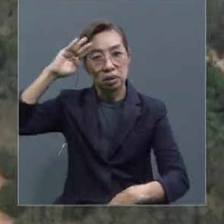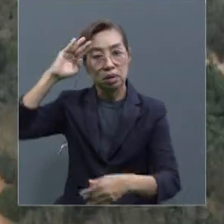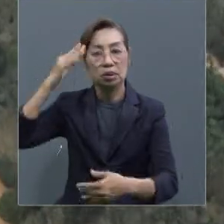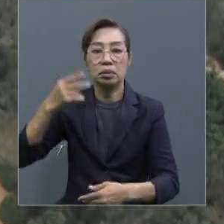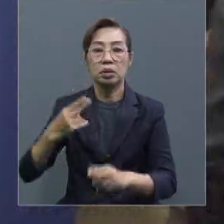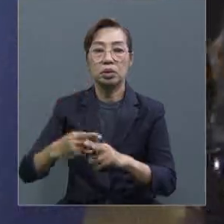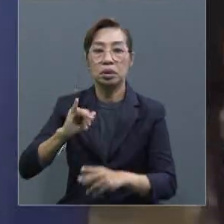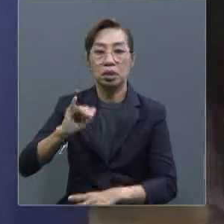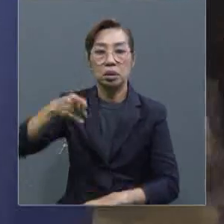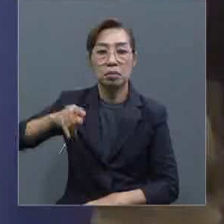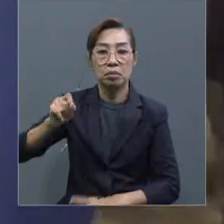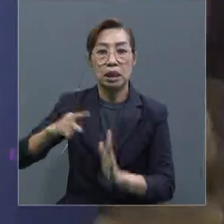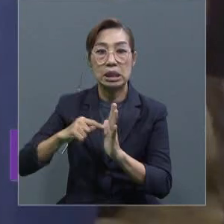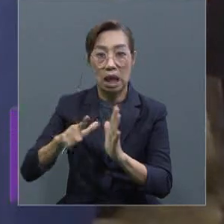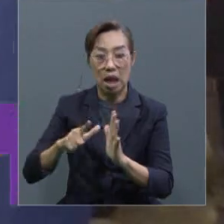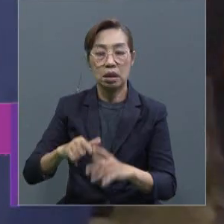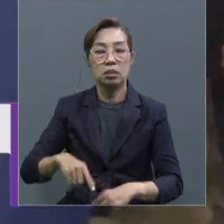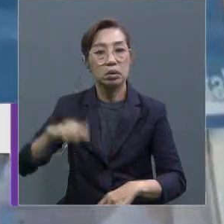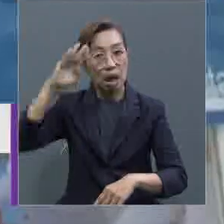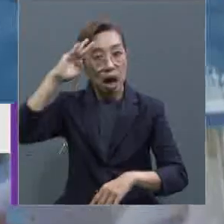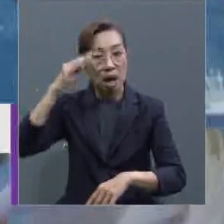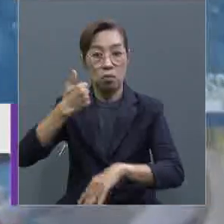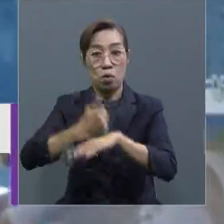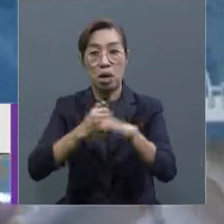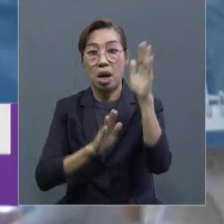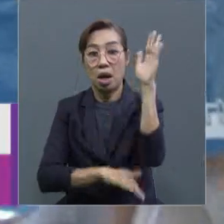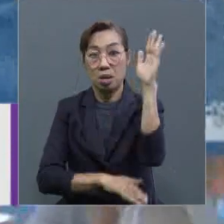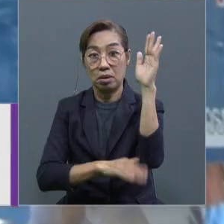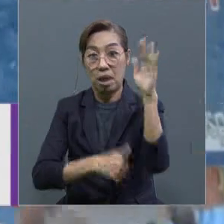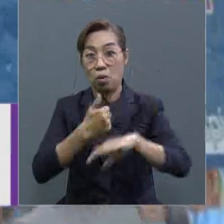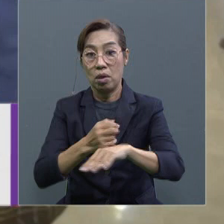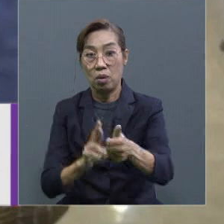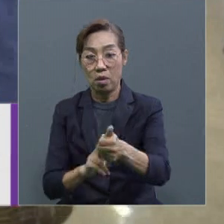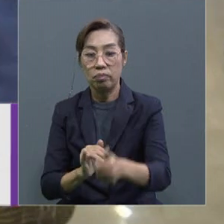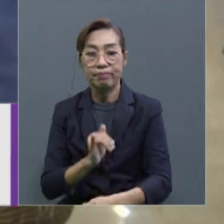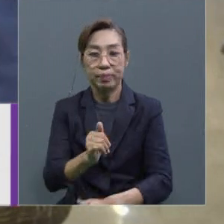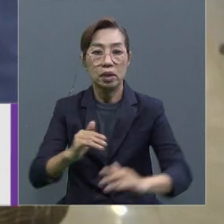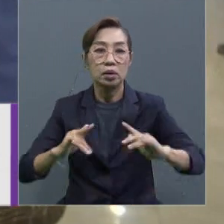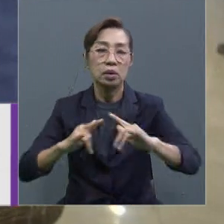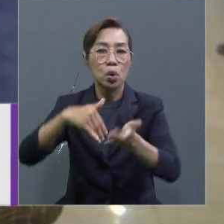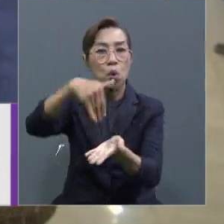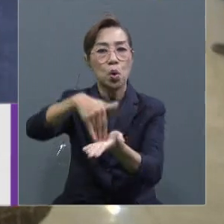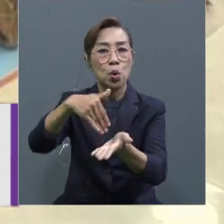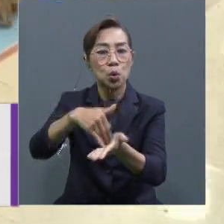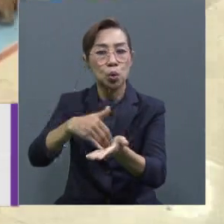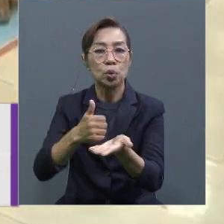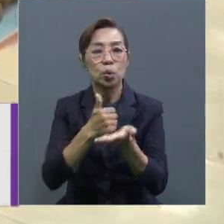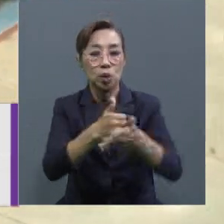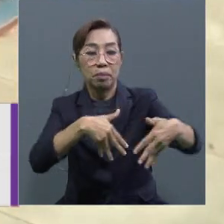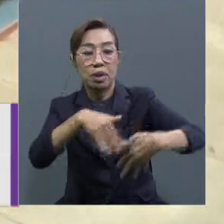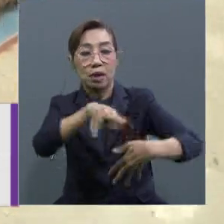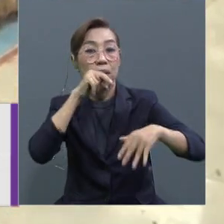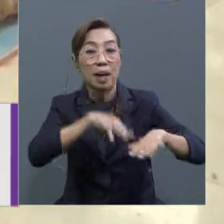หนูสังขรองแม่ทัพภาคที่ 4และคณะครับก็ลงพื้นที่ที่ศูนย์อพยพผู้ประสบเหตุอุทกภัยวิทยาลัยการอาชีพ